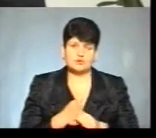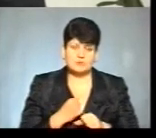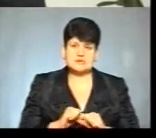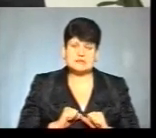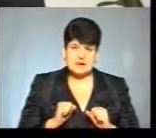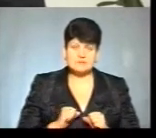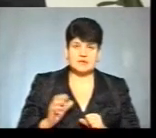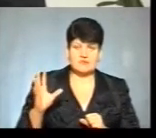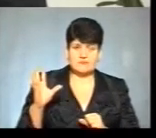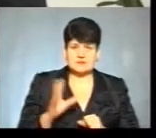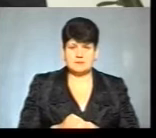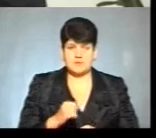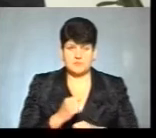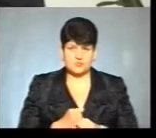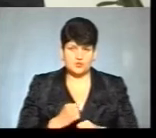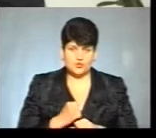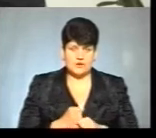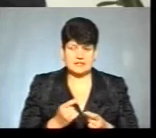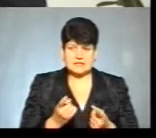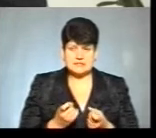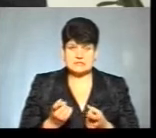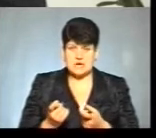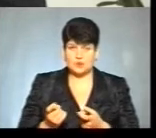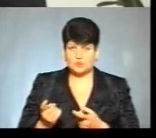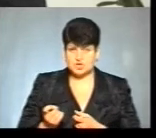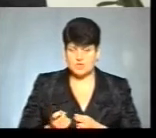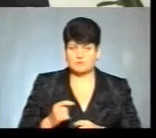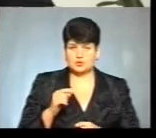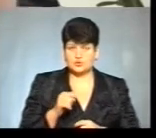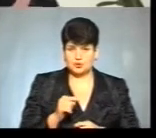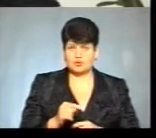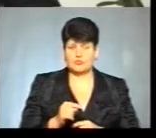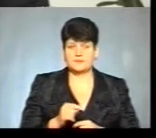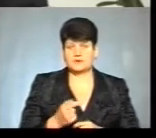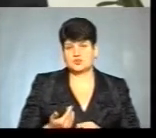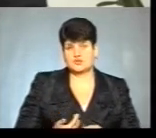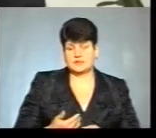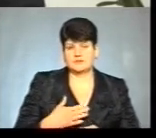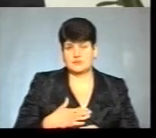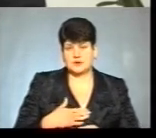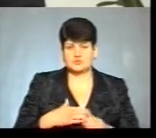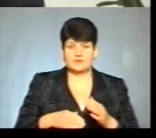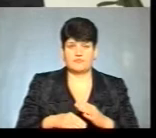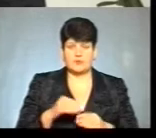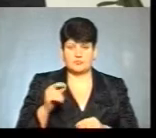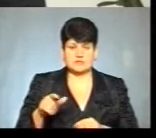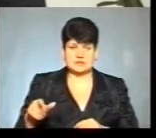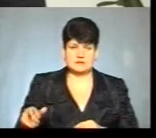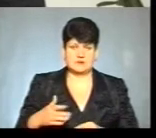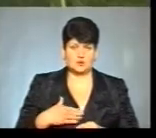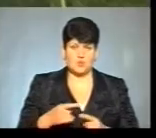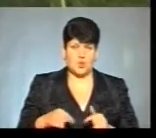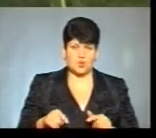цими безпосередньо працювати і залучаємо до того, відповідно, десь жителів нашого і виборців нашого 165-го